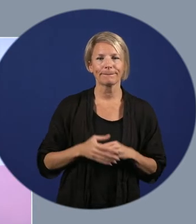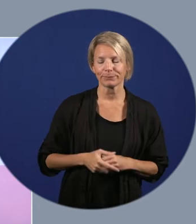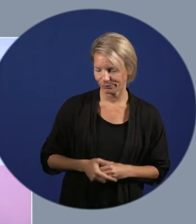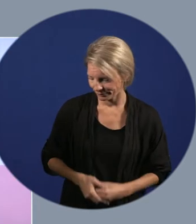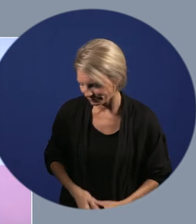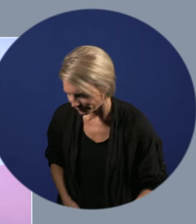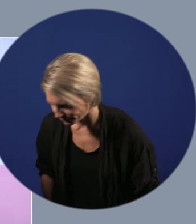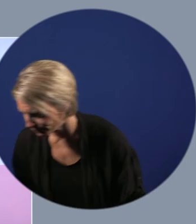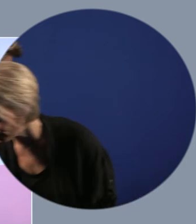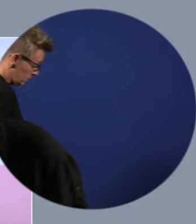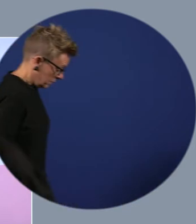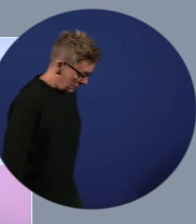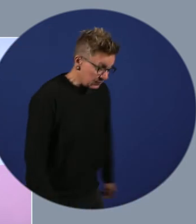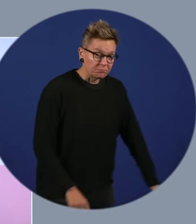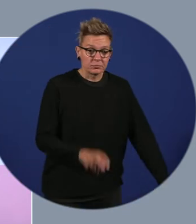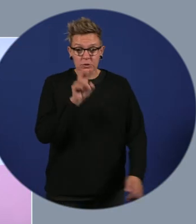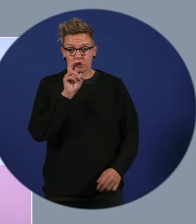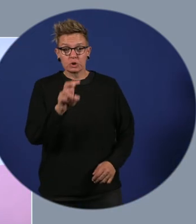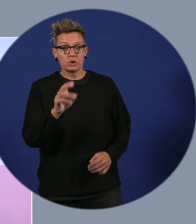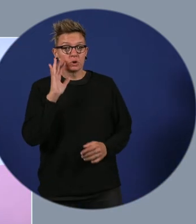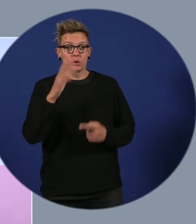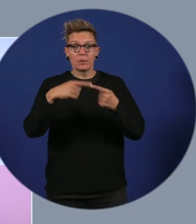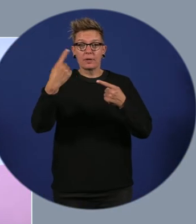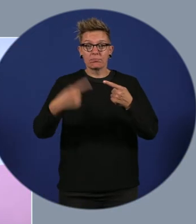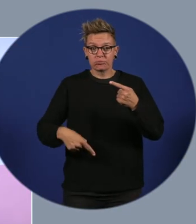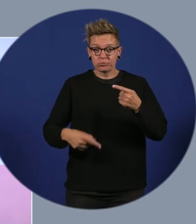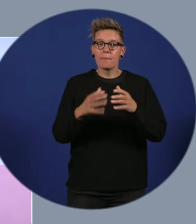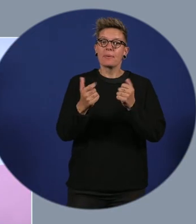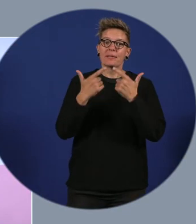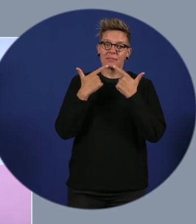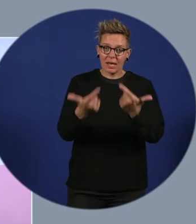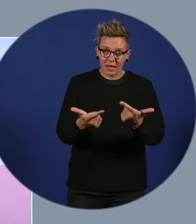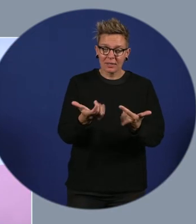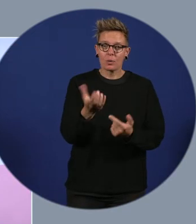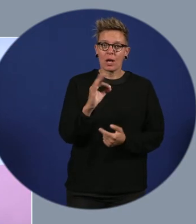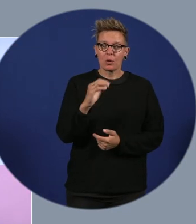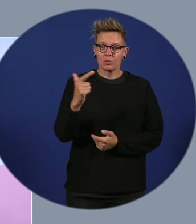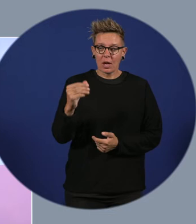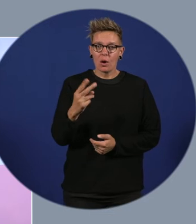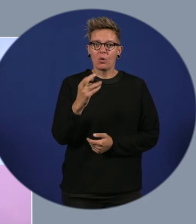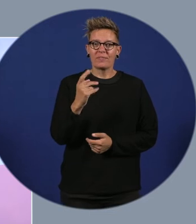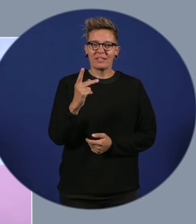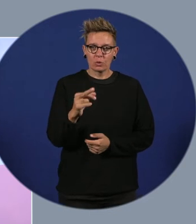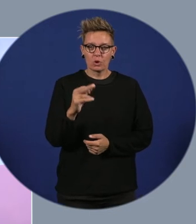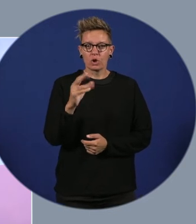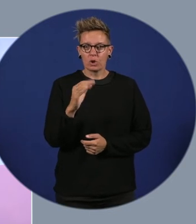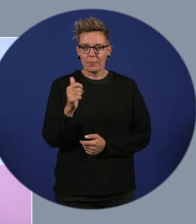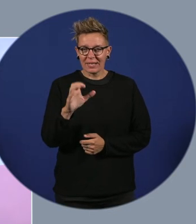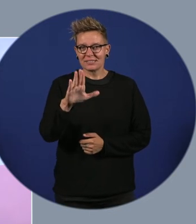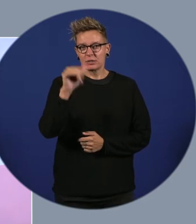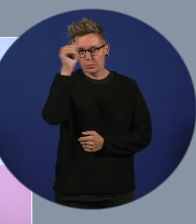Men ja, det verkar som att vi tappade ljudet där, men vi tackar så mycket till Charlotta Granat och Viktor Rydbergs gymnasium och